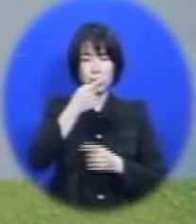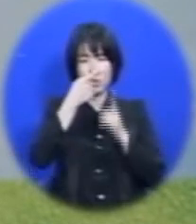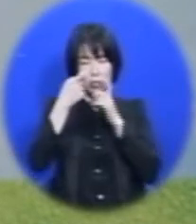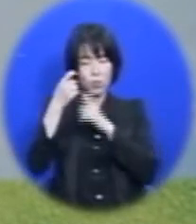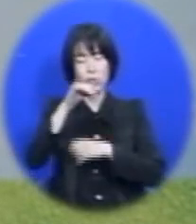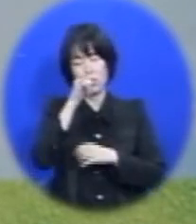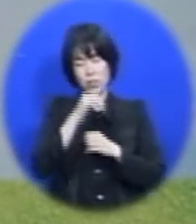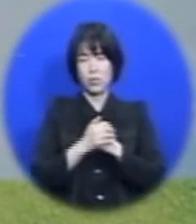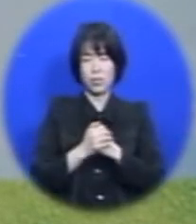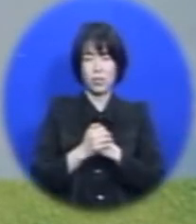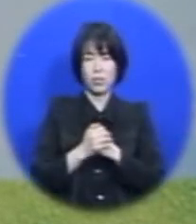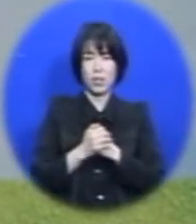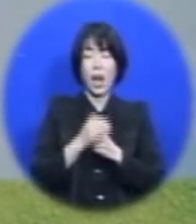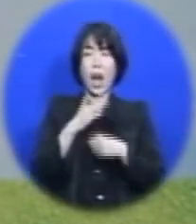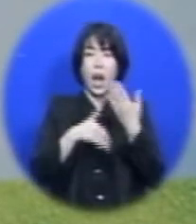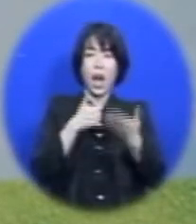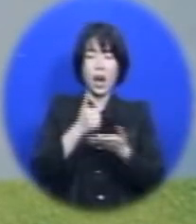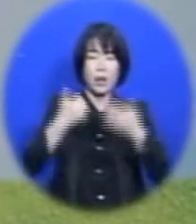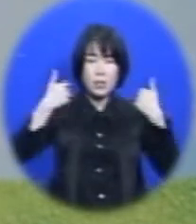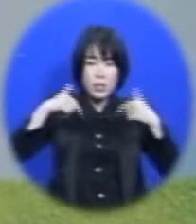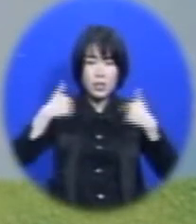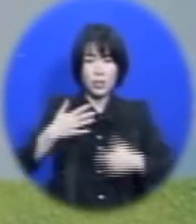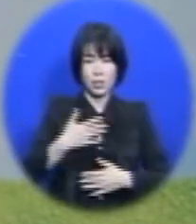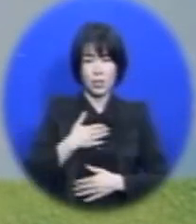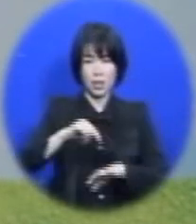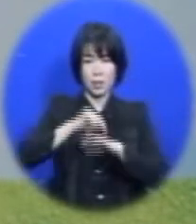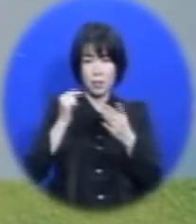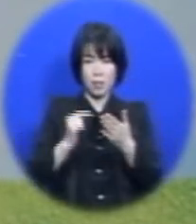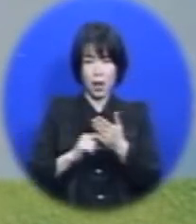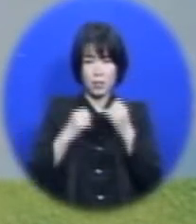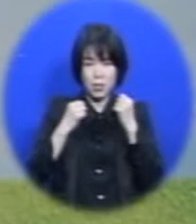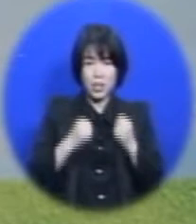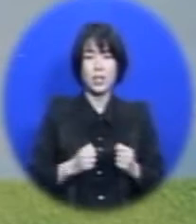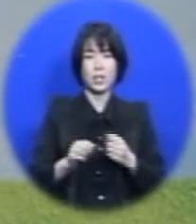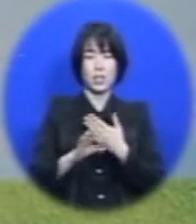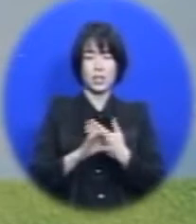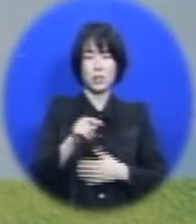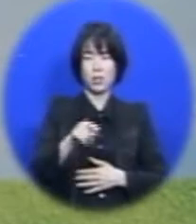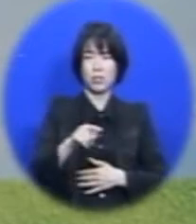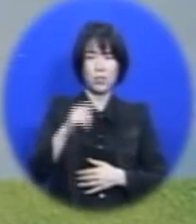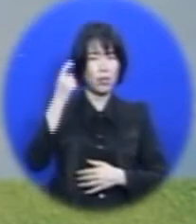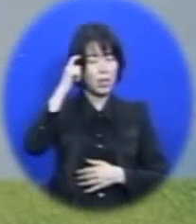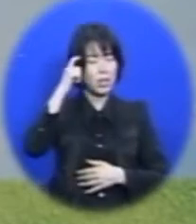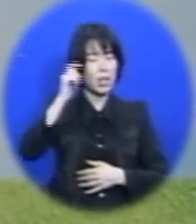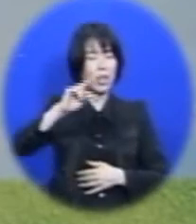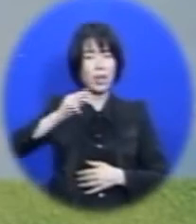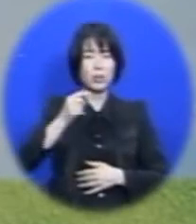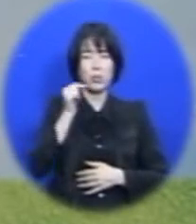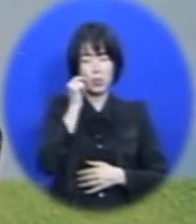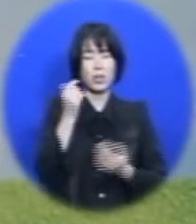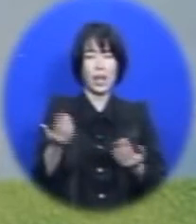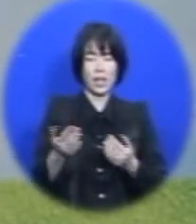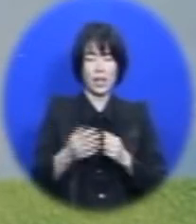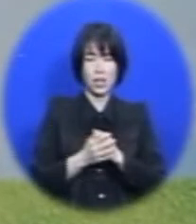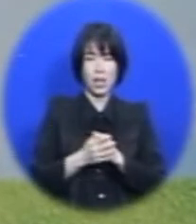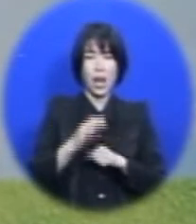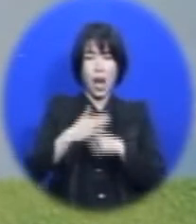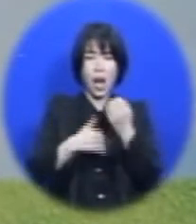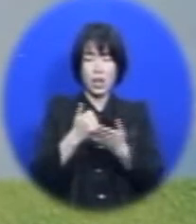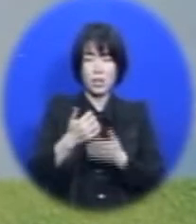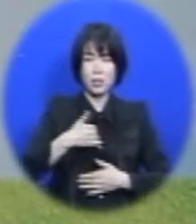있어요. 하나님이 늘 내 마음에 계시면 그건 상상도 못하는 일이죠. 하나님이 내